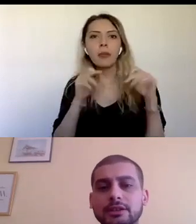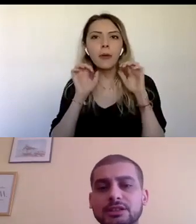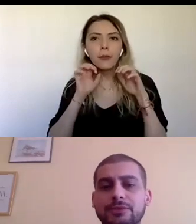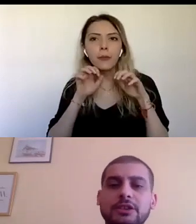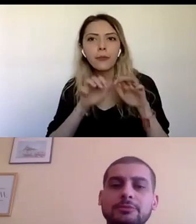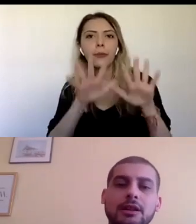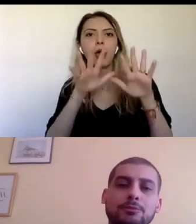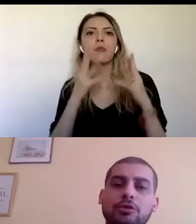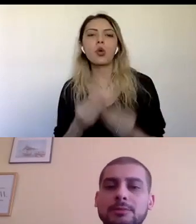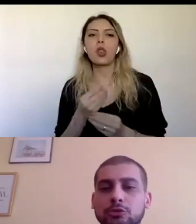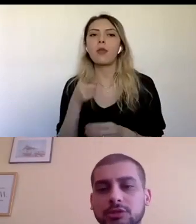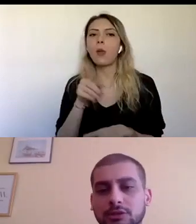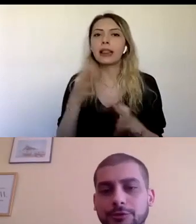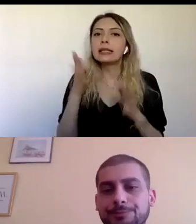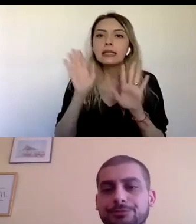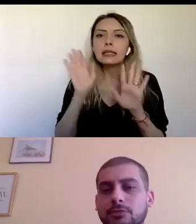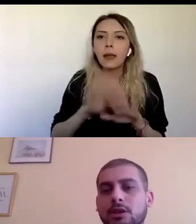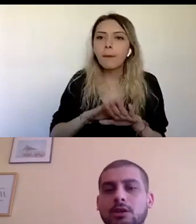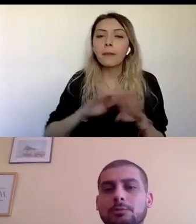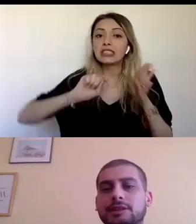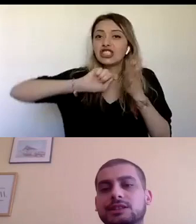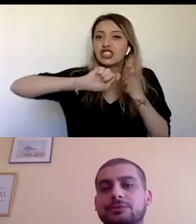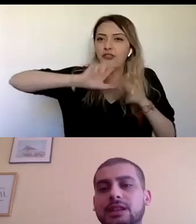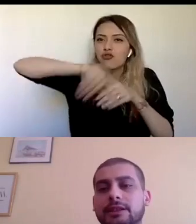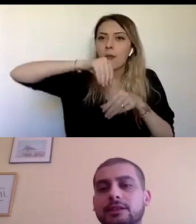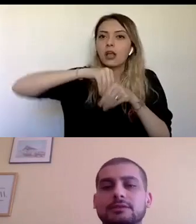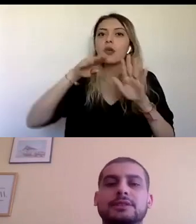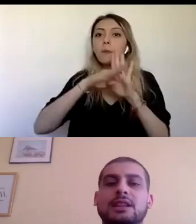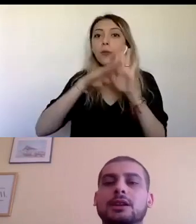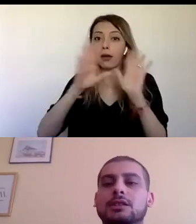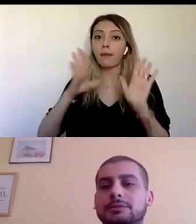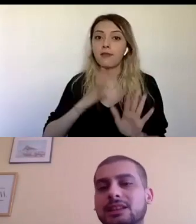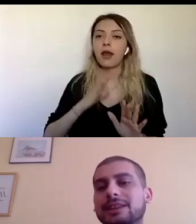Öncelikle şifre kırma programları kullanılıyor. Basit şifreleri